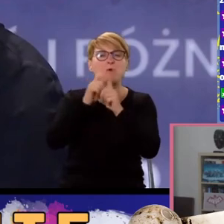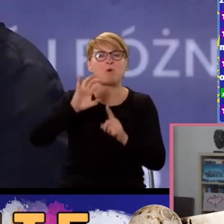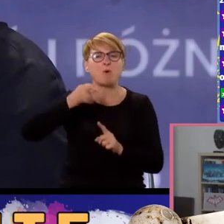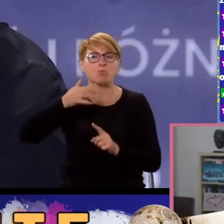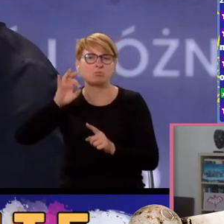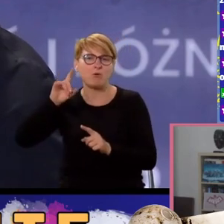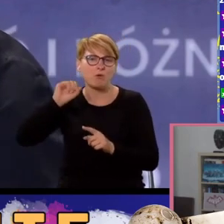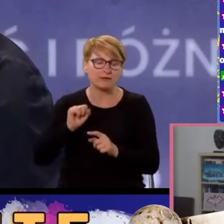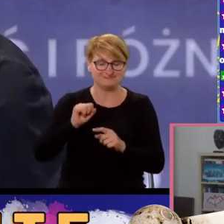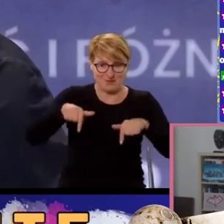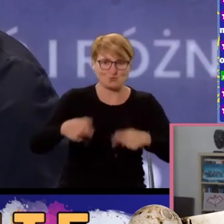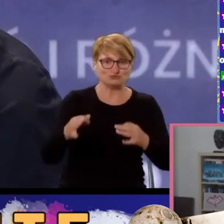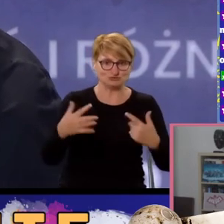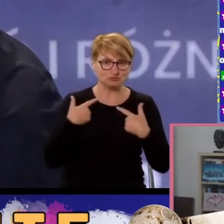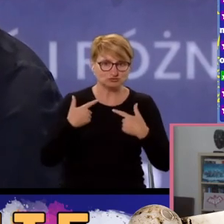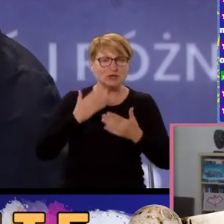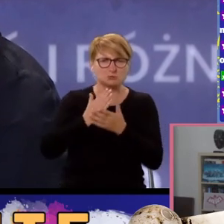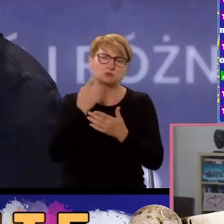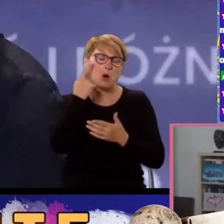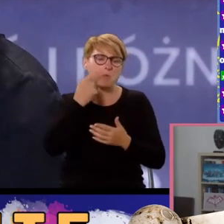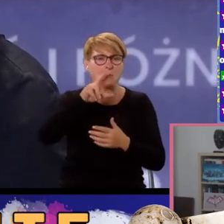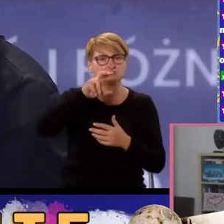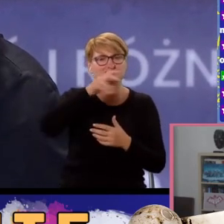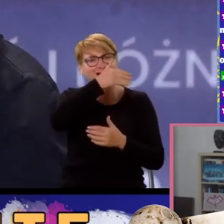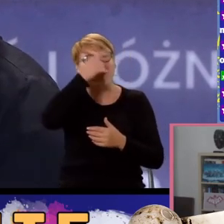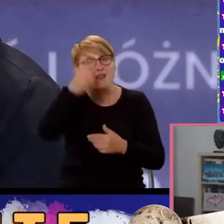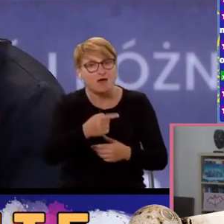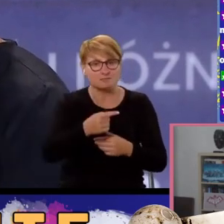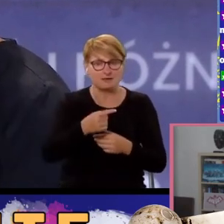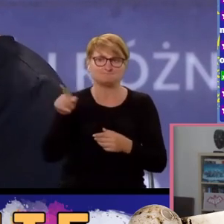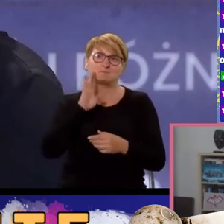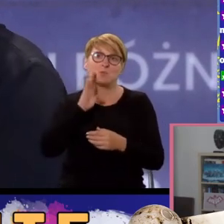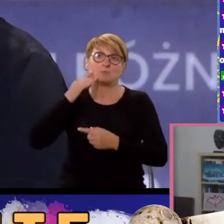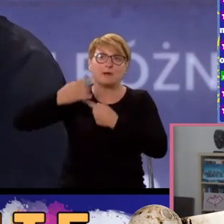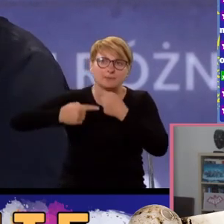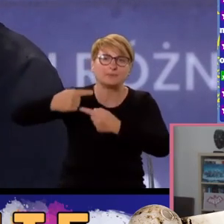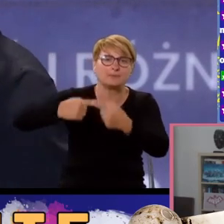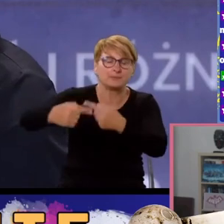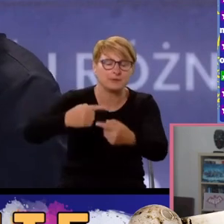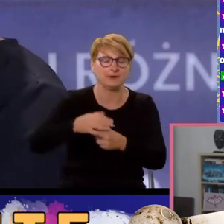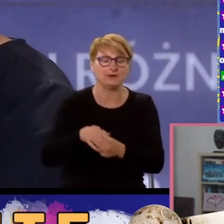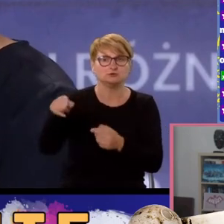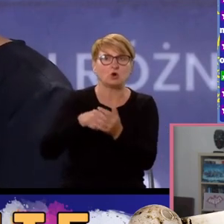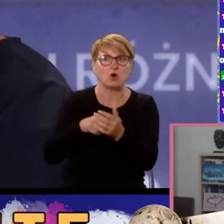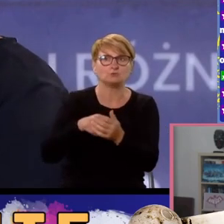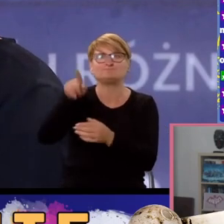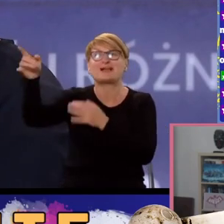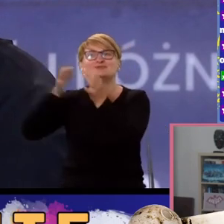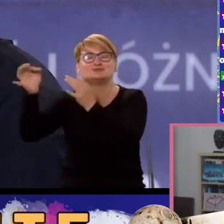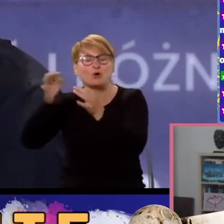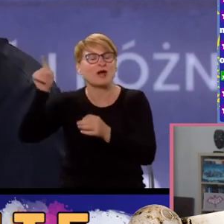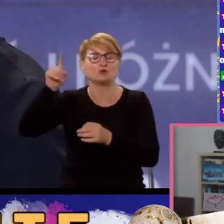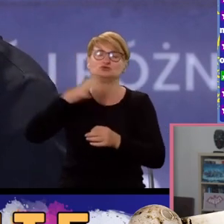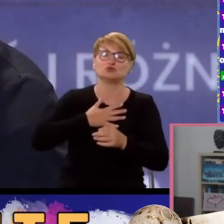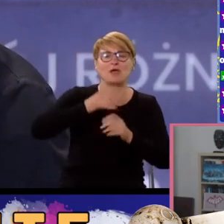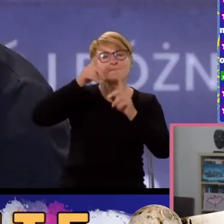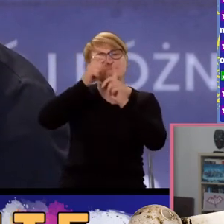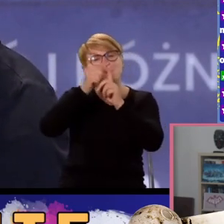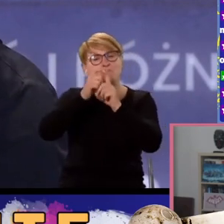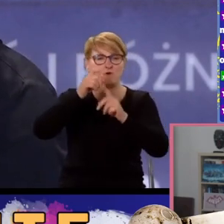I my dzisiaj żyjemy od jakichś 300 lat w takim... w takiej ontologii, którą antropologowie nazywają naturalizmem.